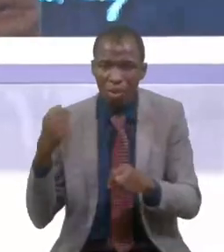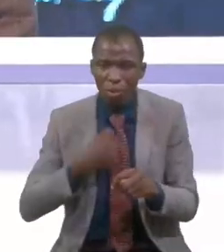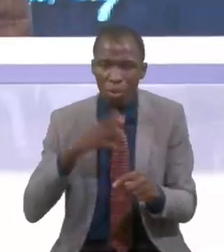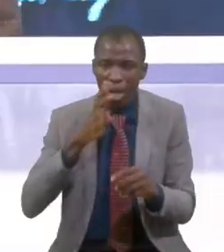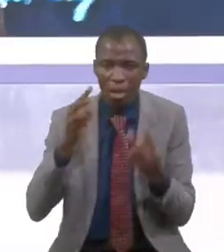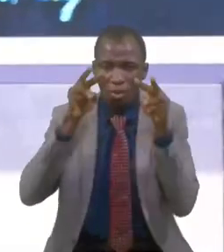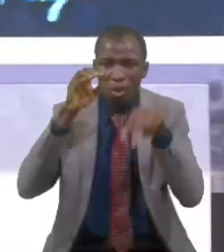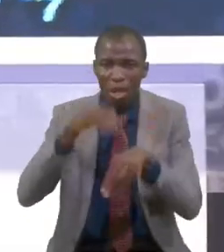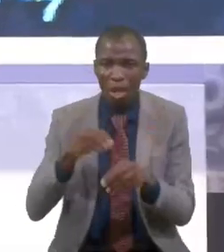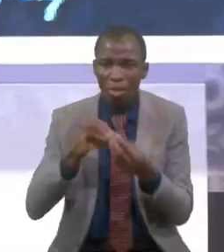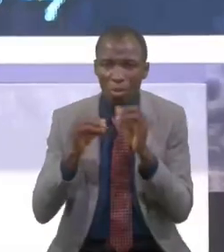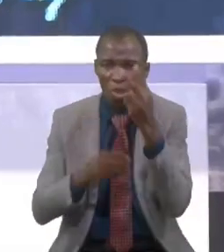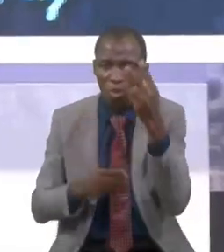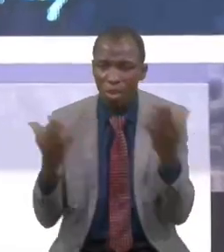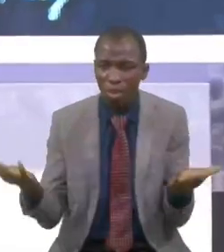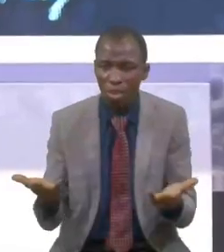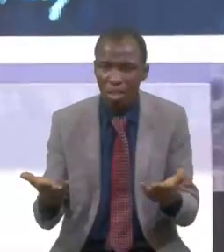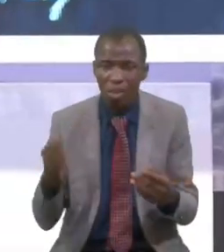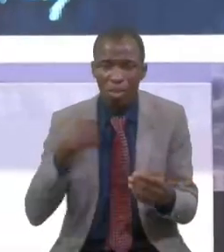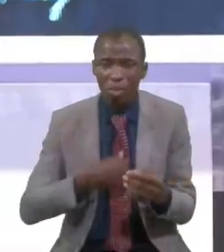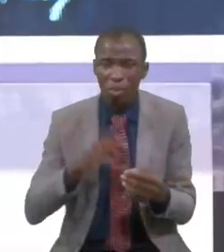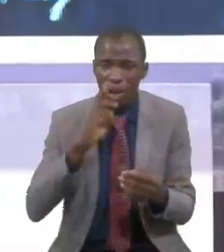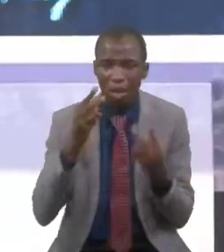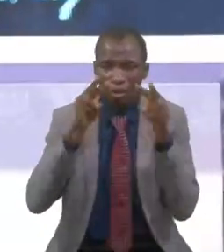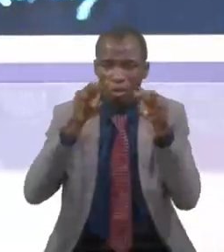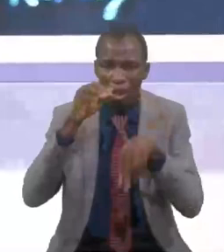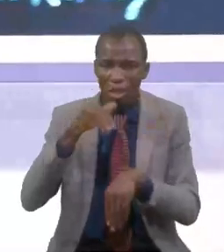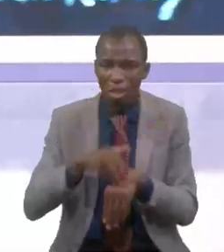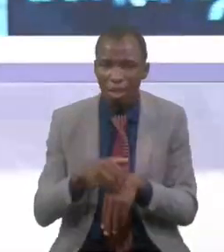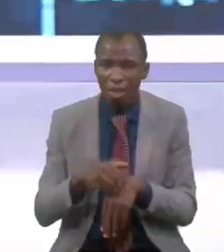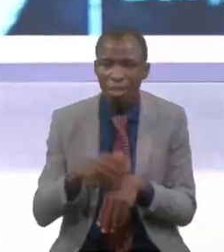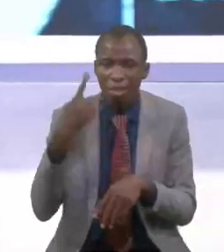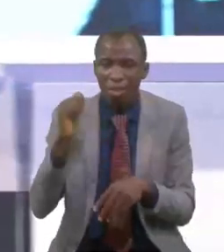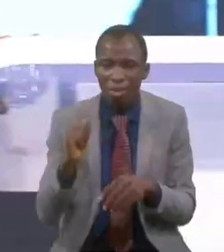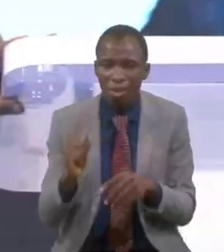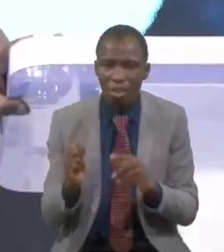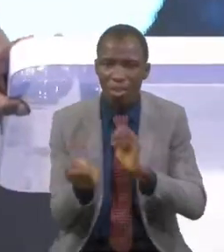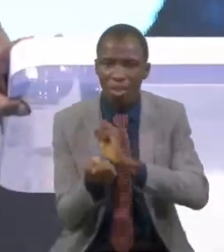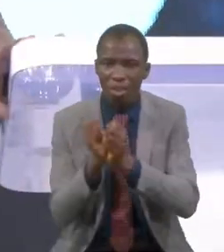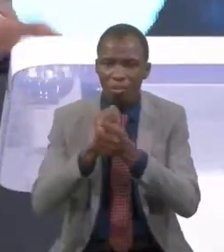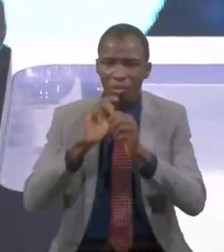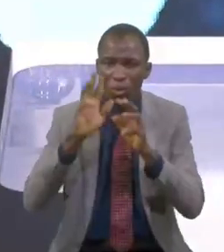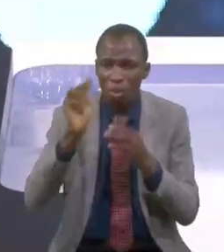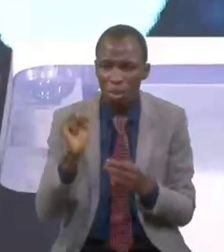2ème partie 2è point nous allons voir le deè point qui est la